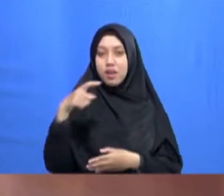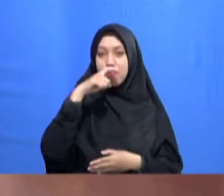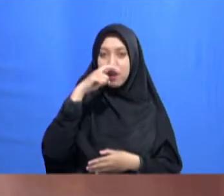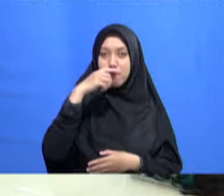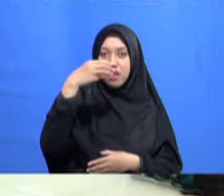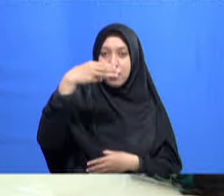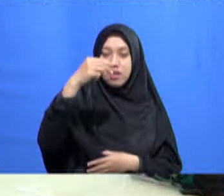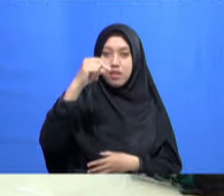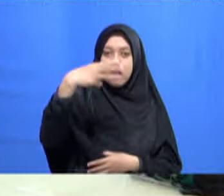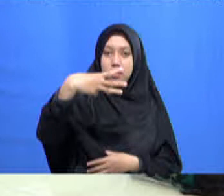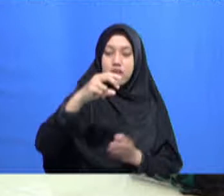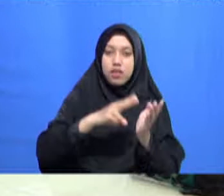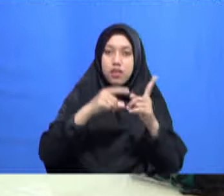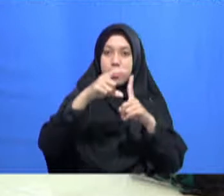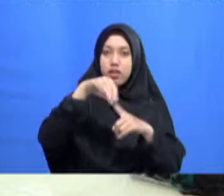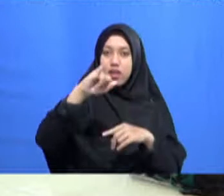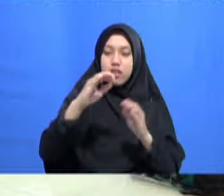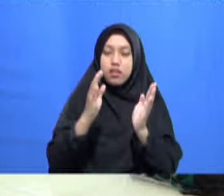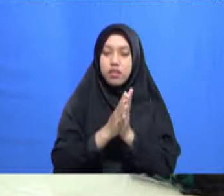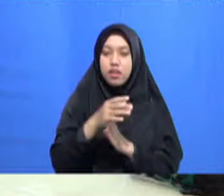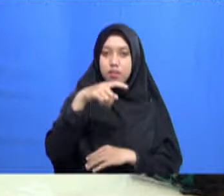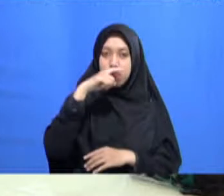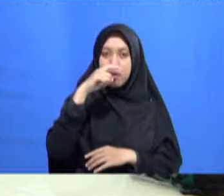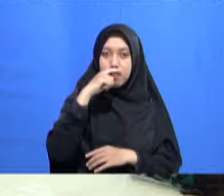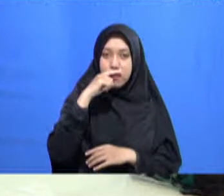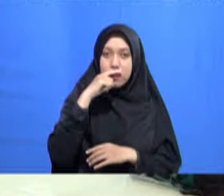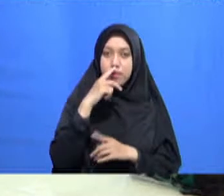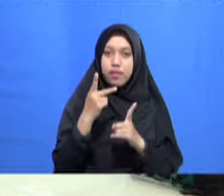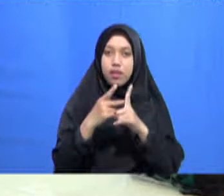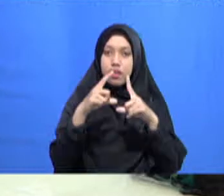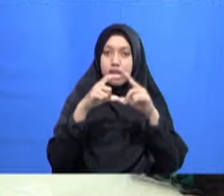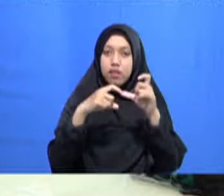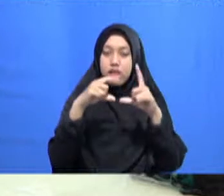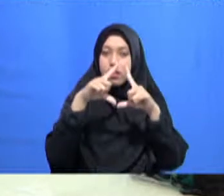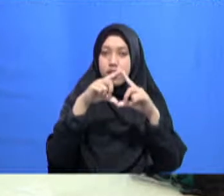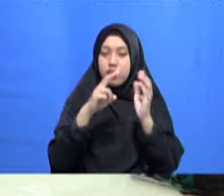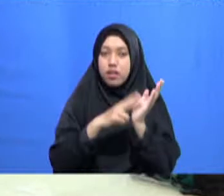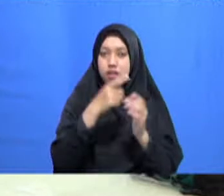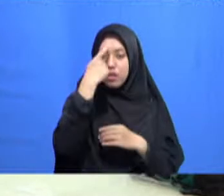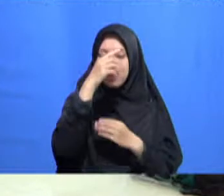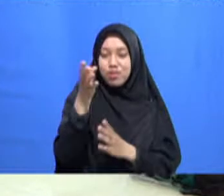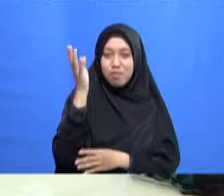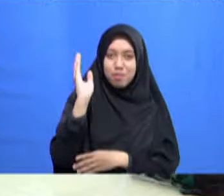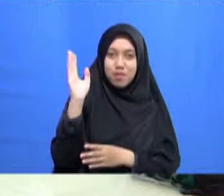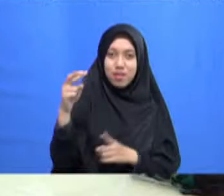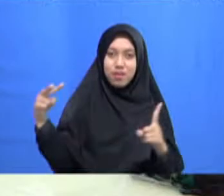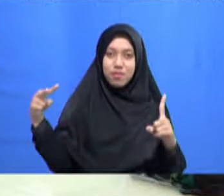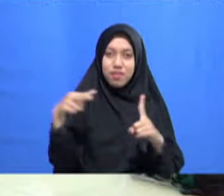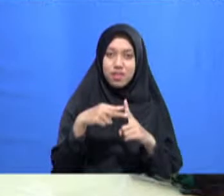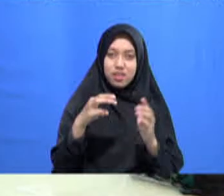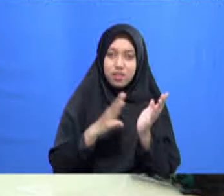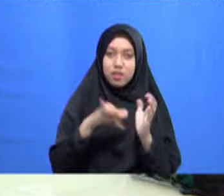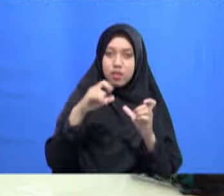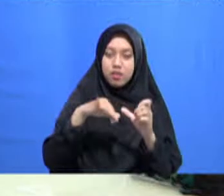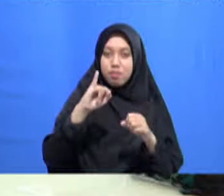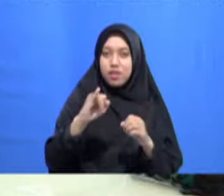M. Afandi Lamajido dan Bapak Dr. Andes Hasan Lasiata MM untuk memaparkan visi, misi,